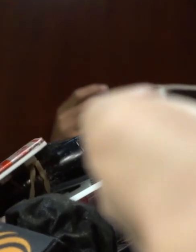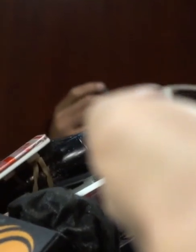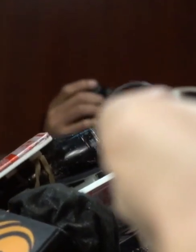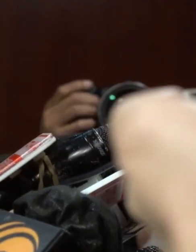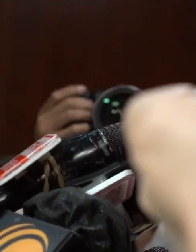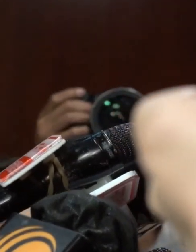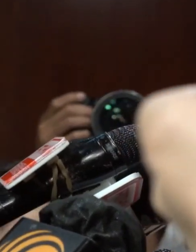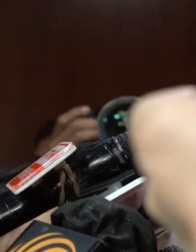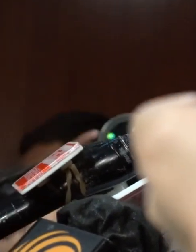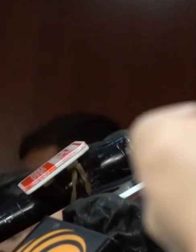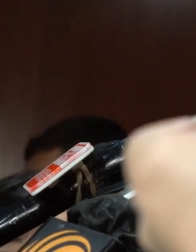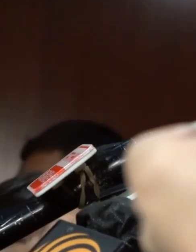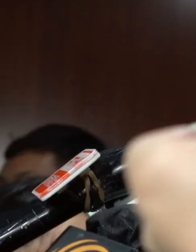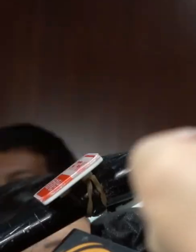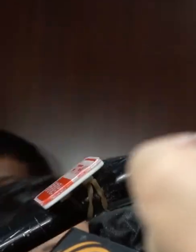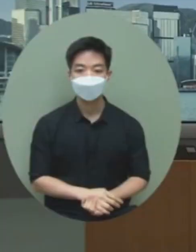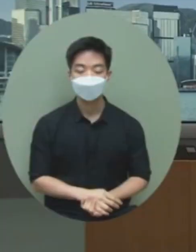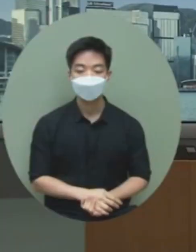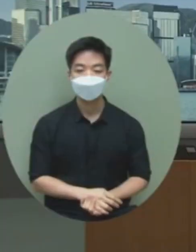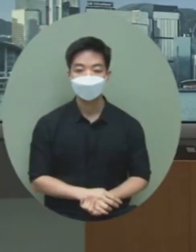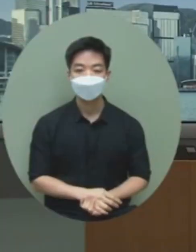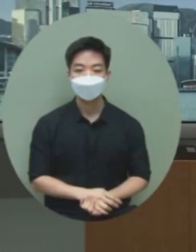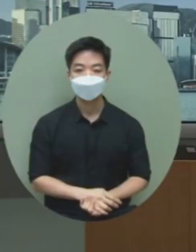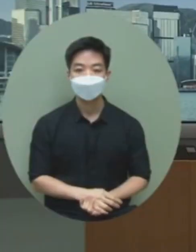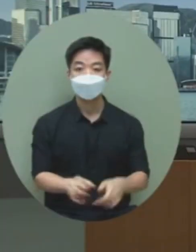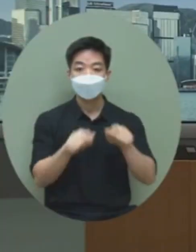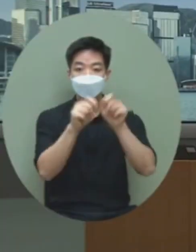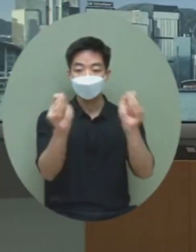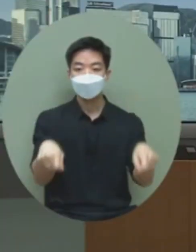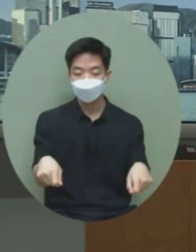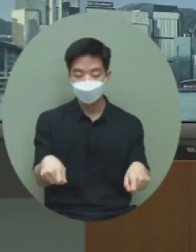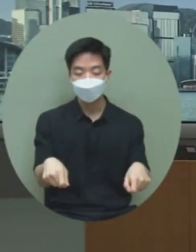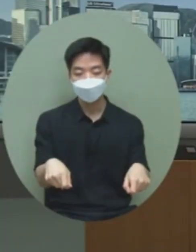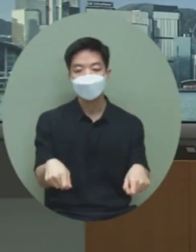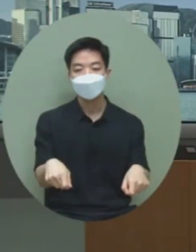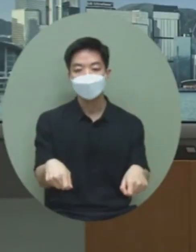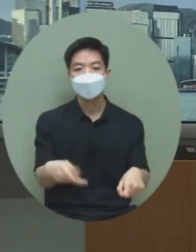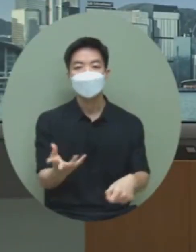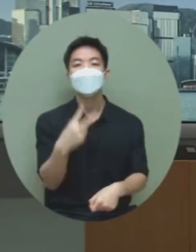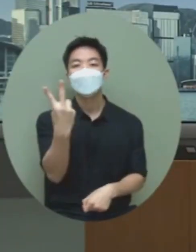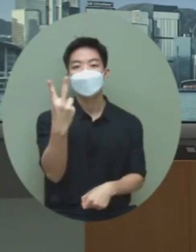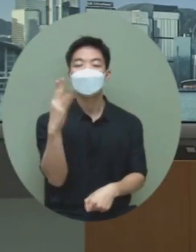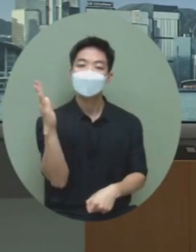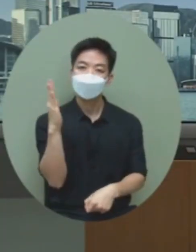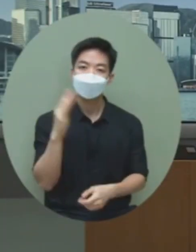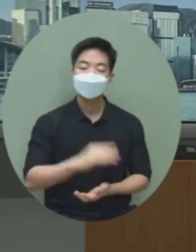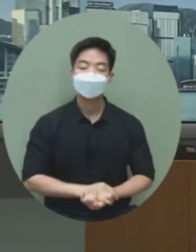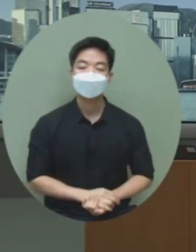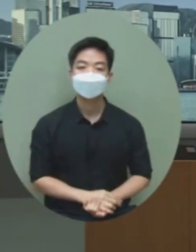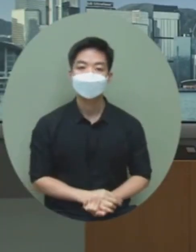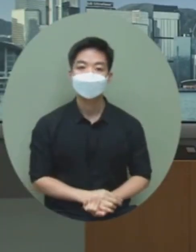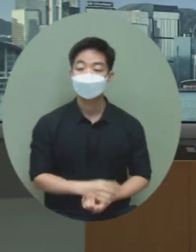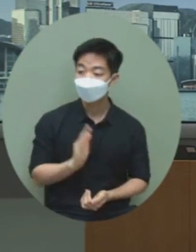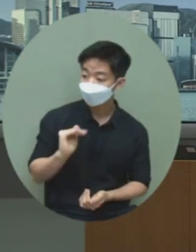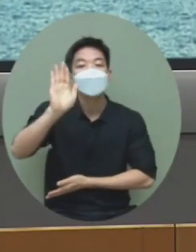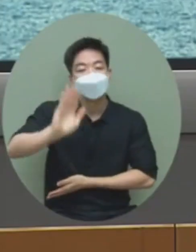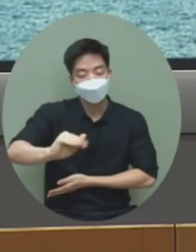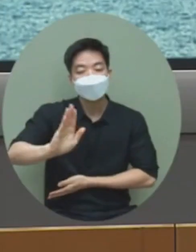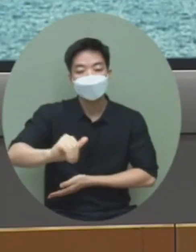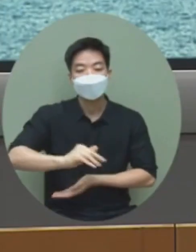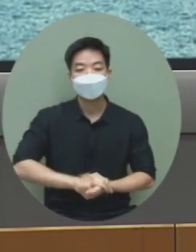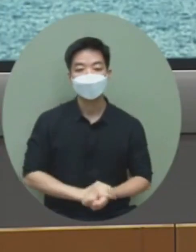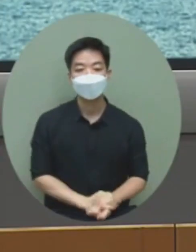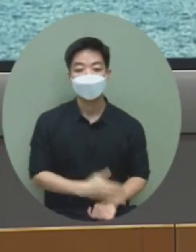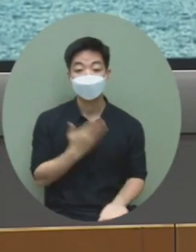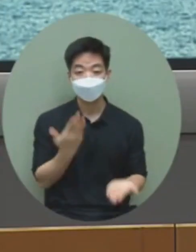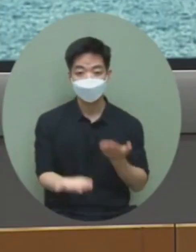免针纸11月9号起失效。李夏欣重申，因应防疫迫切性，直接修例最合乎公众利益。 有些如果真